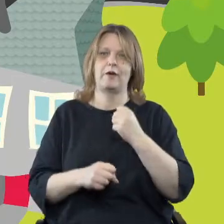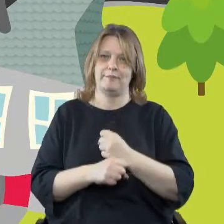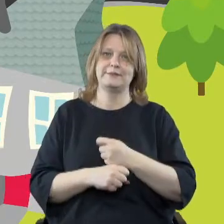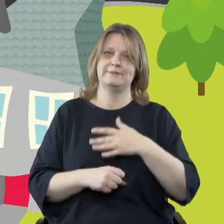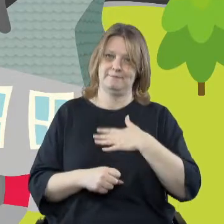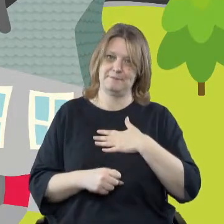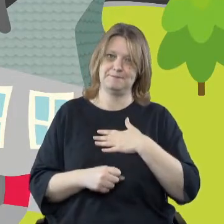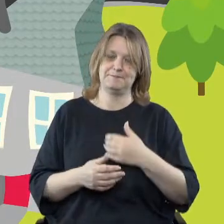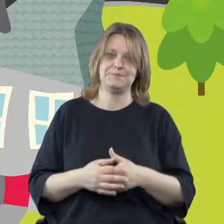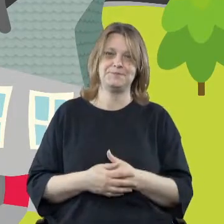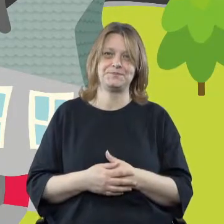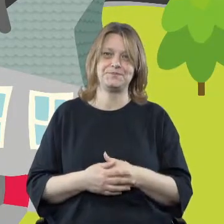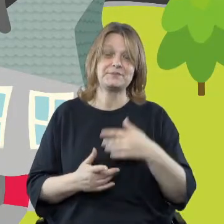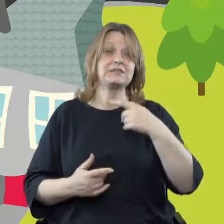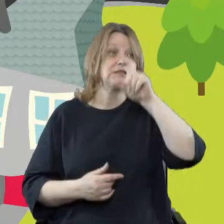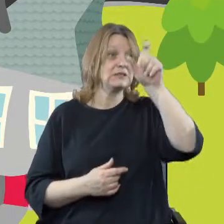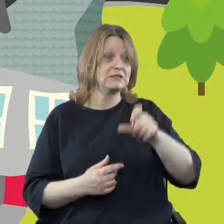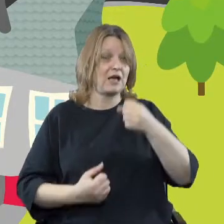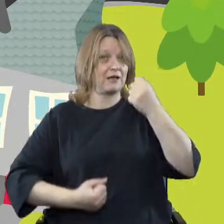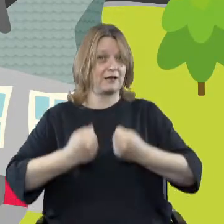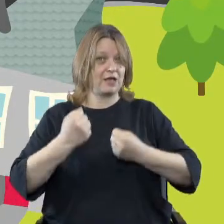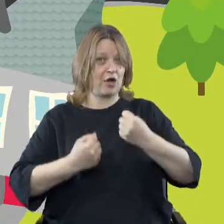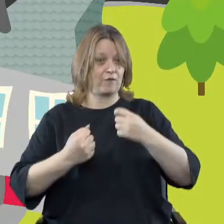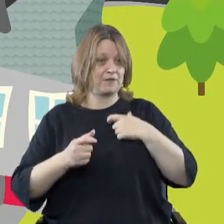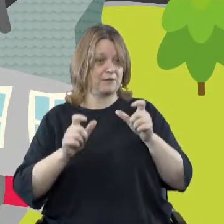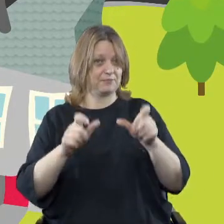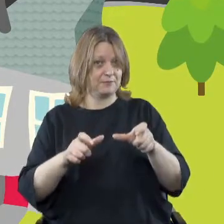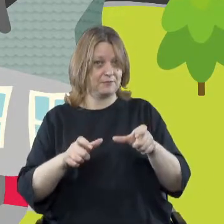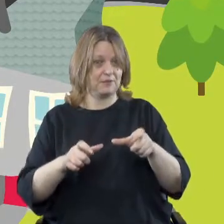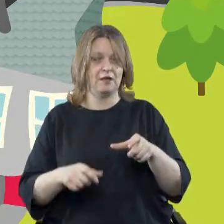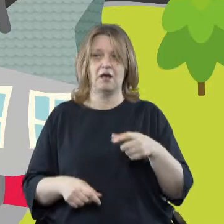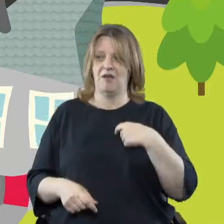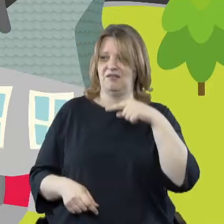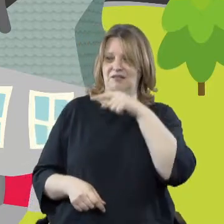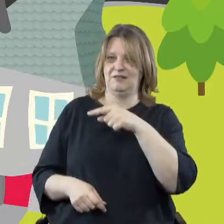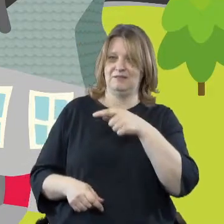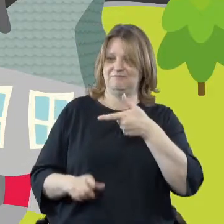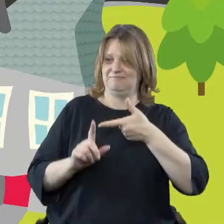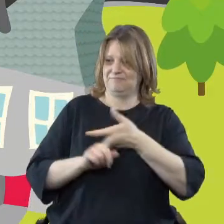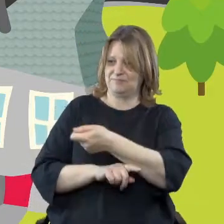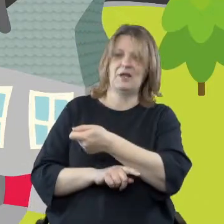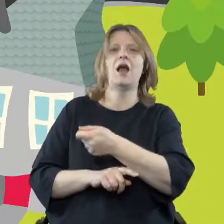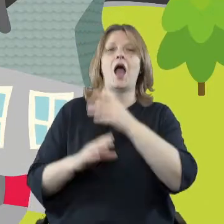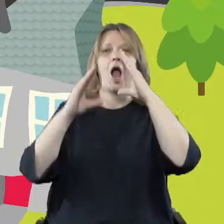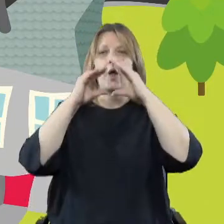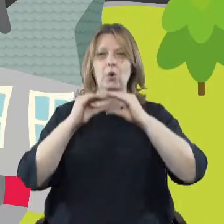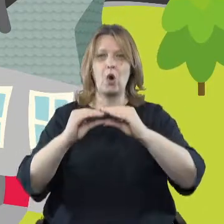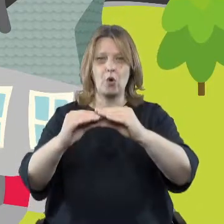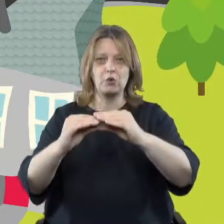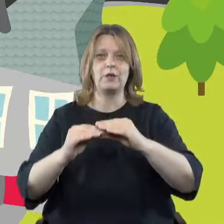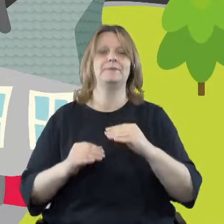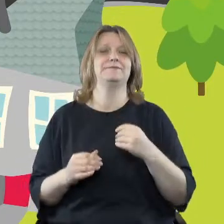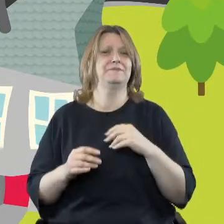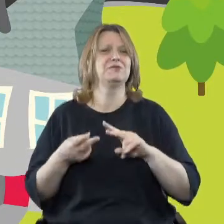i kierowcy, których my zatrzymujemy, nazywają nas krokodylami. No z racji tego zobaczcie, że mamy takie zielone